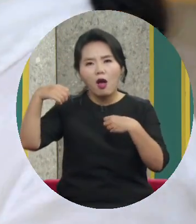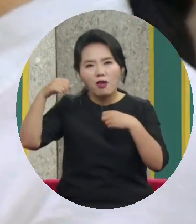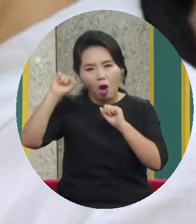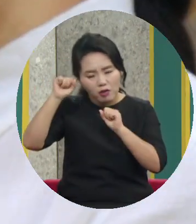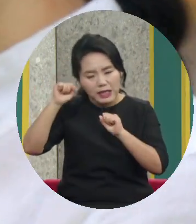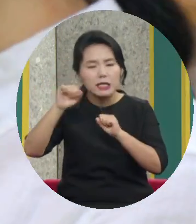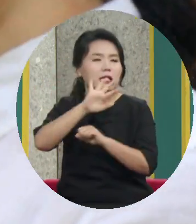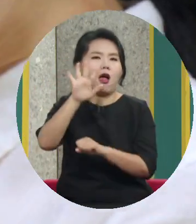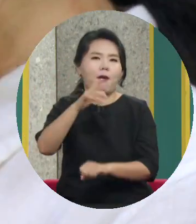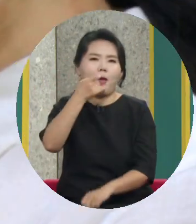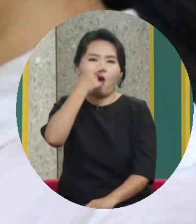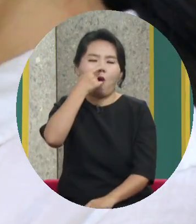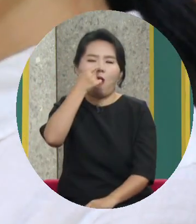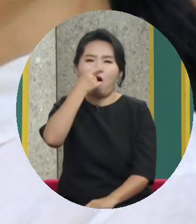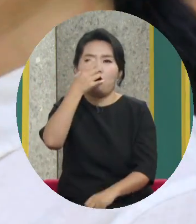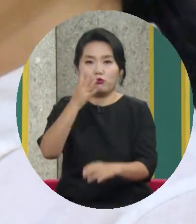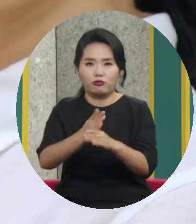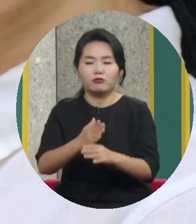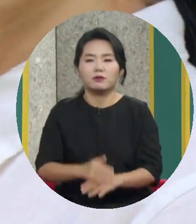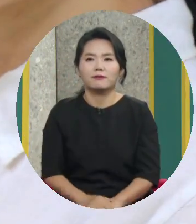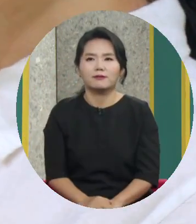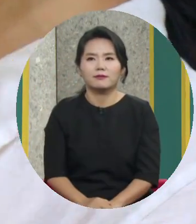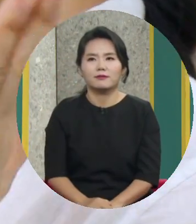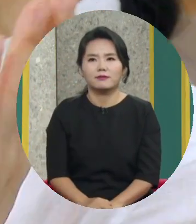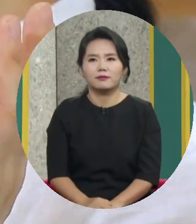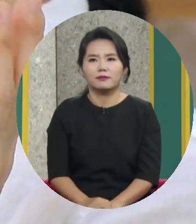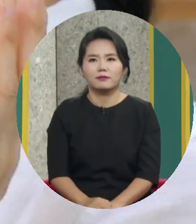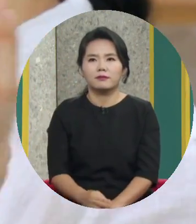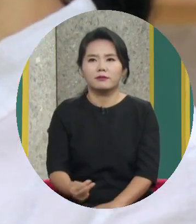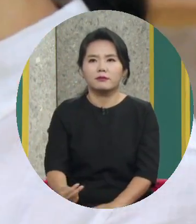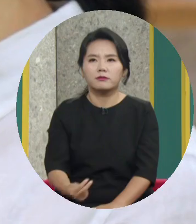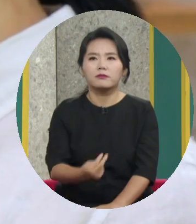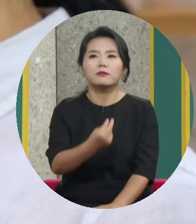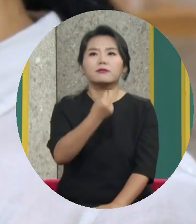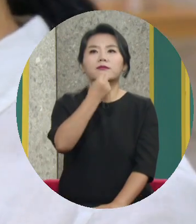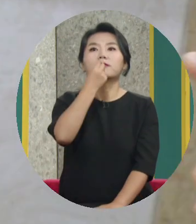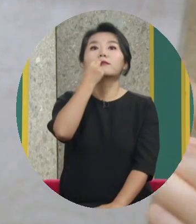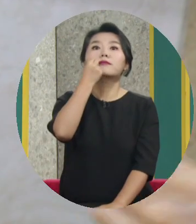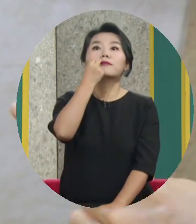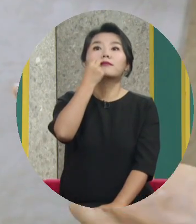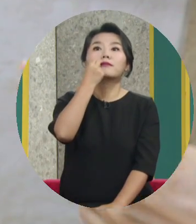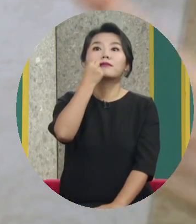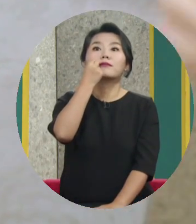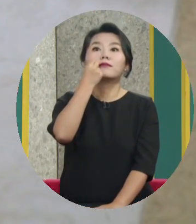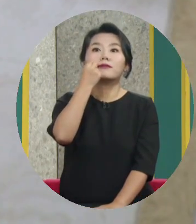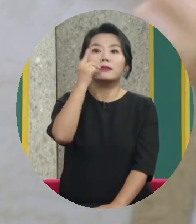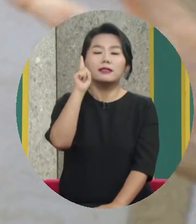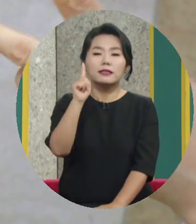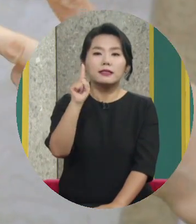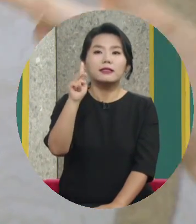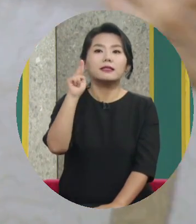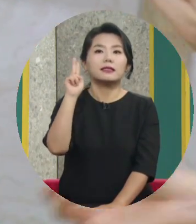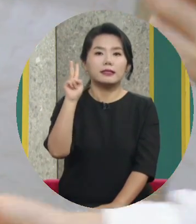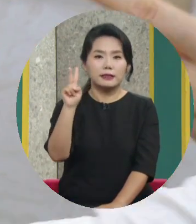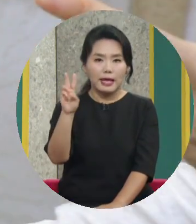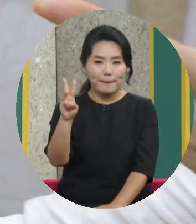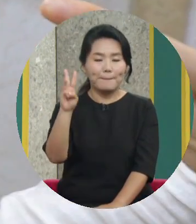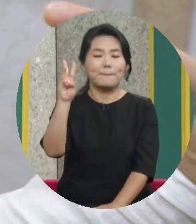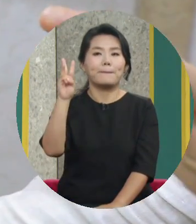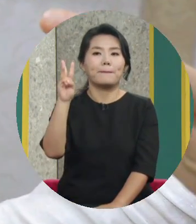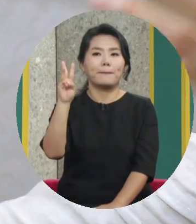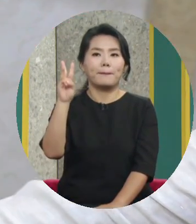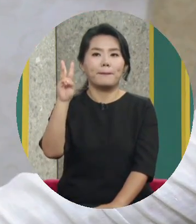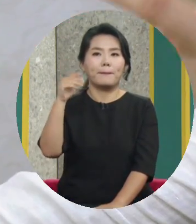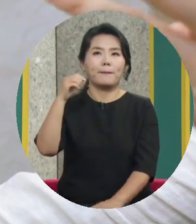네. 자, 우리 지금부터 연습해봐요. 네. 시작. 코로 숨 들이마시기. 1, 2, 3.